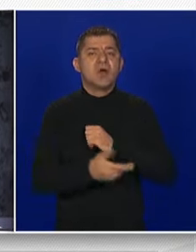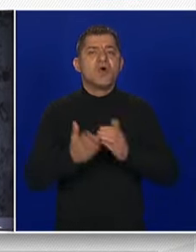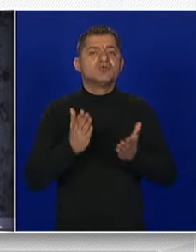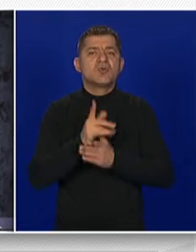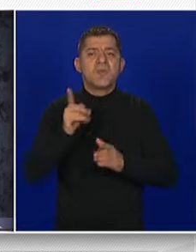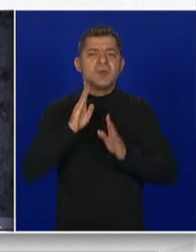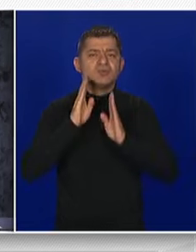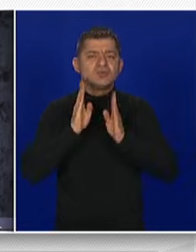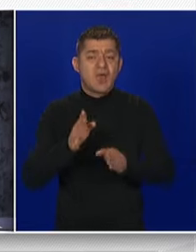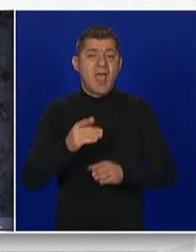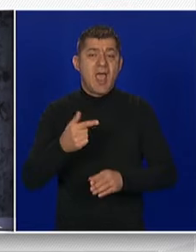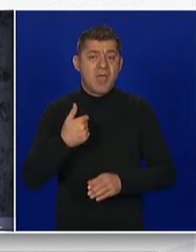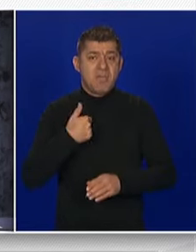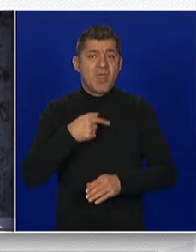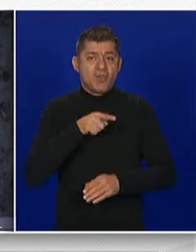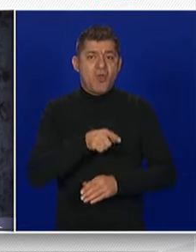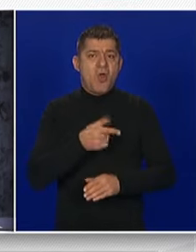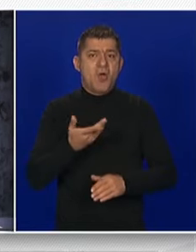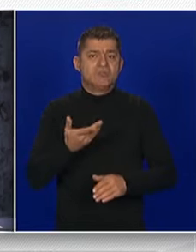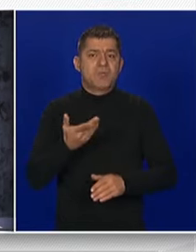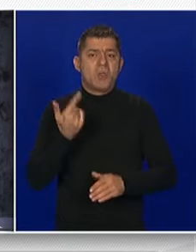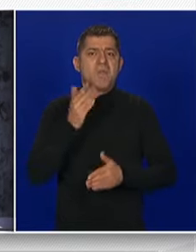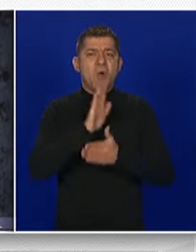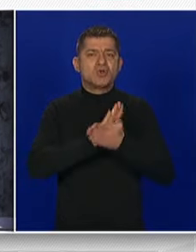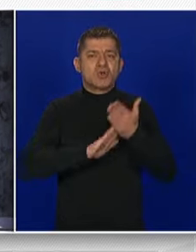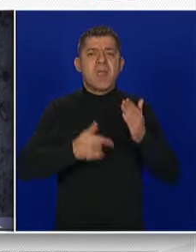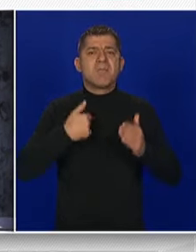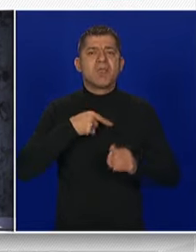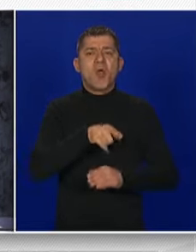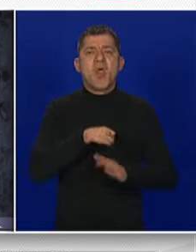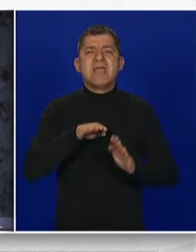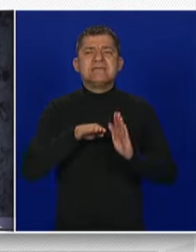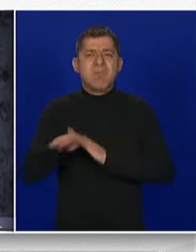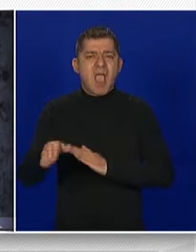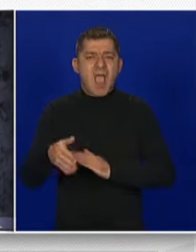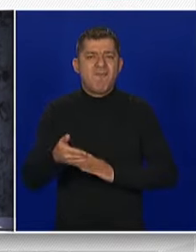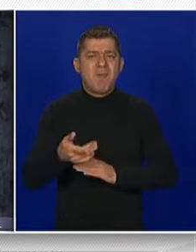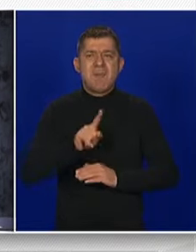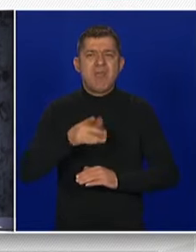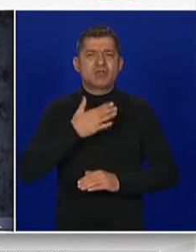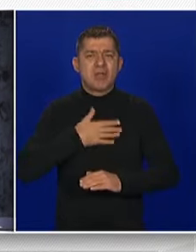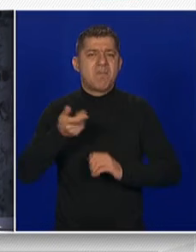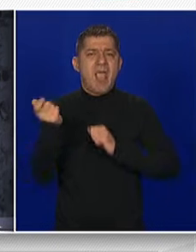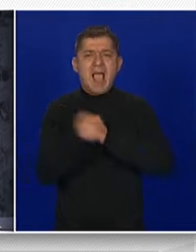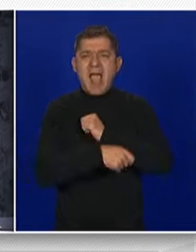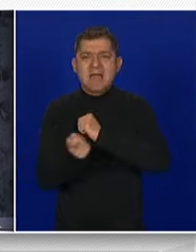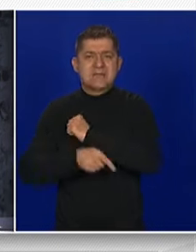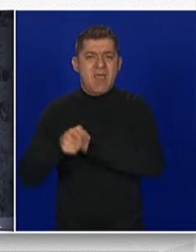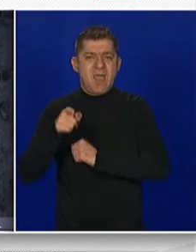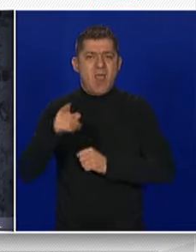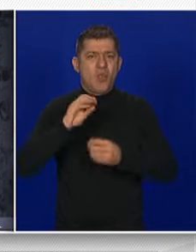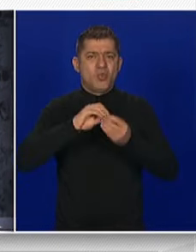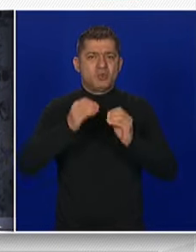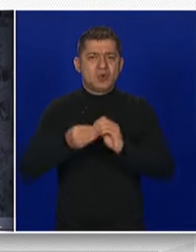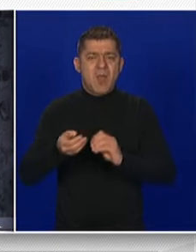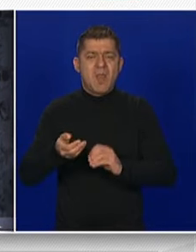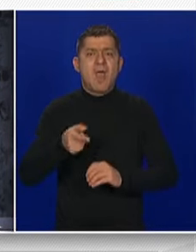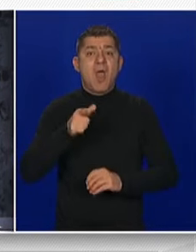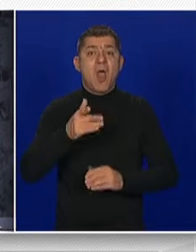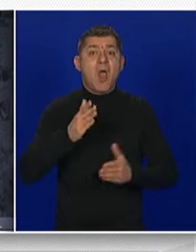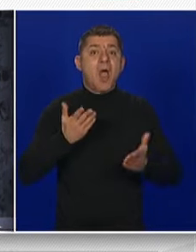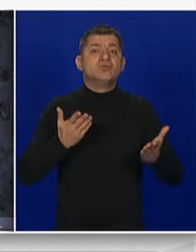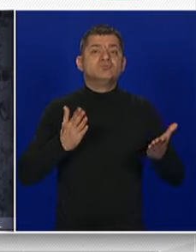početka nastojimo koliko god je to moguće izbjeći, ali s druge strane, ukoliko